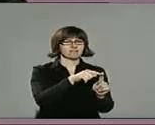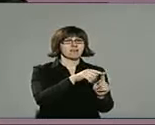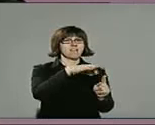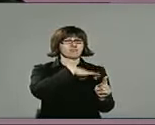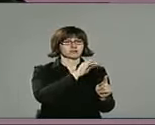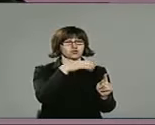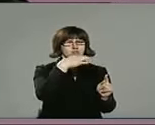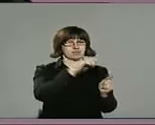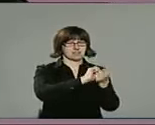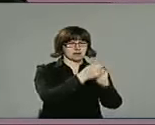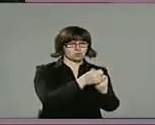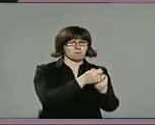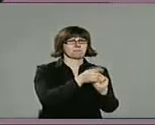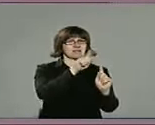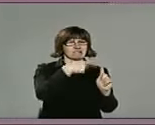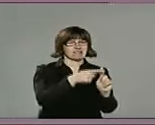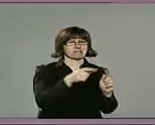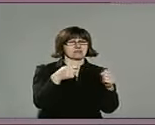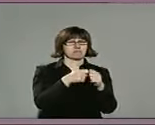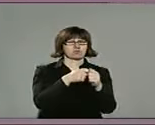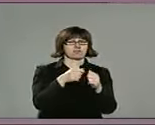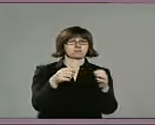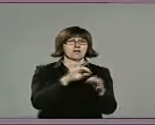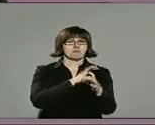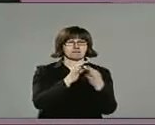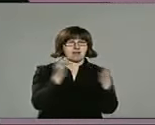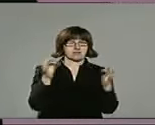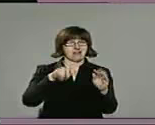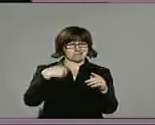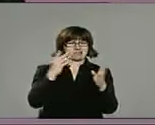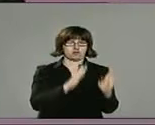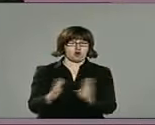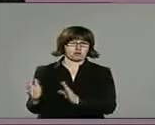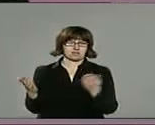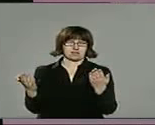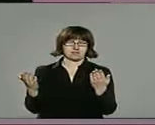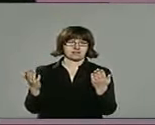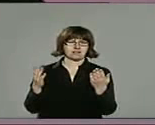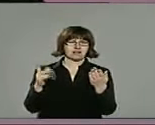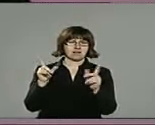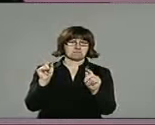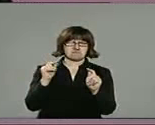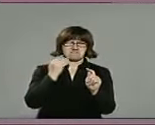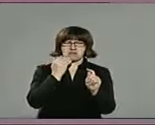französischer Präsident zu werden und auf dem nächsten Bundesparteitag, dem nächsten ordentlichen, der ist ja